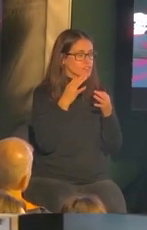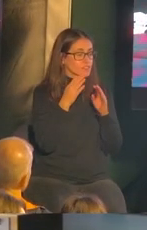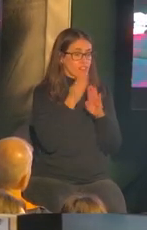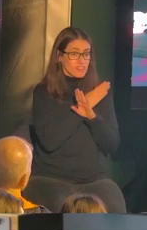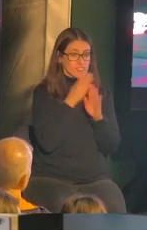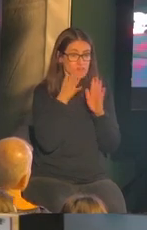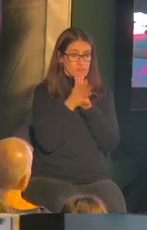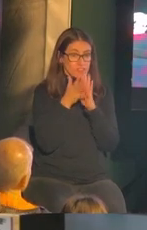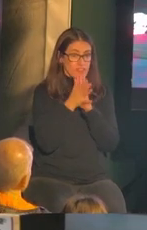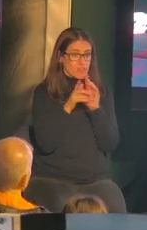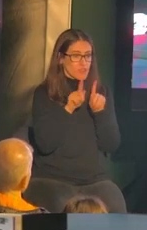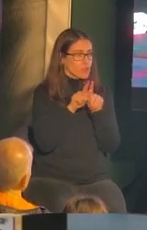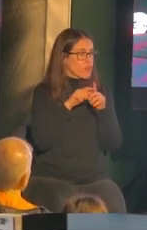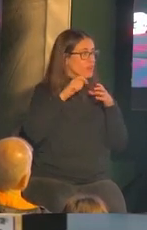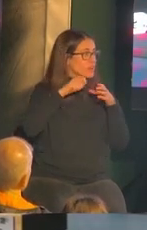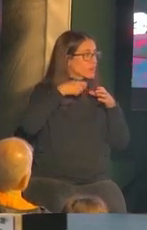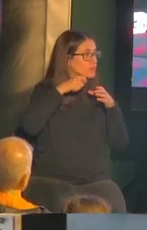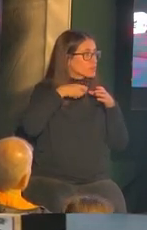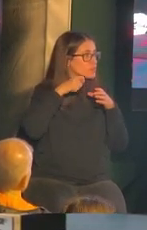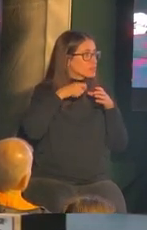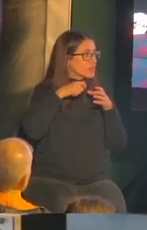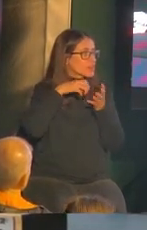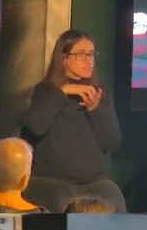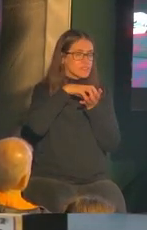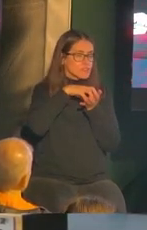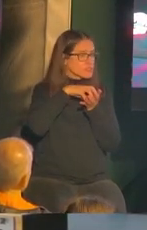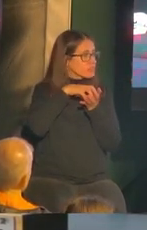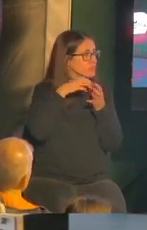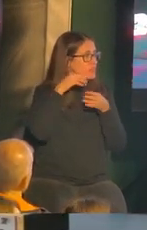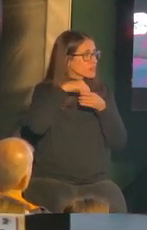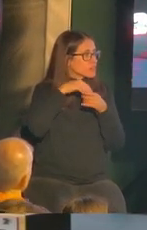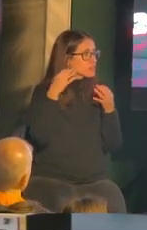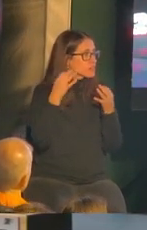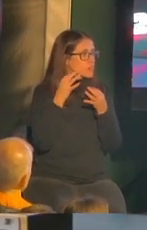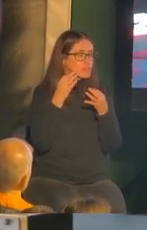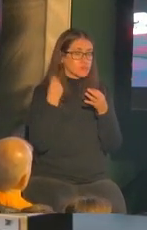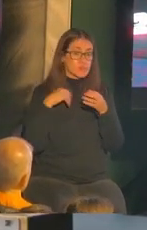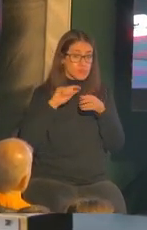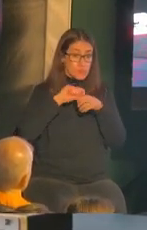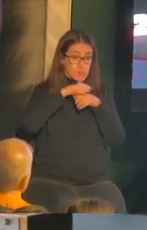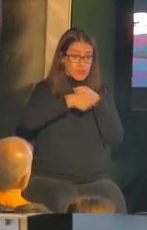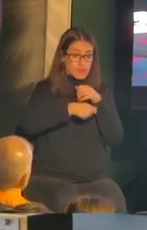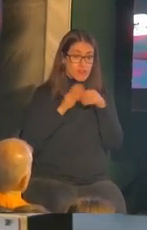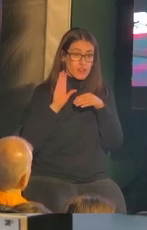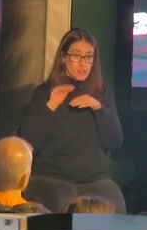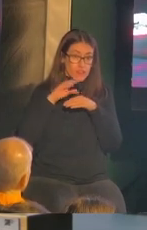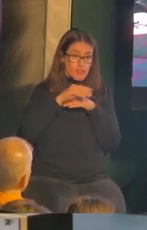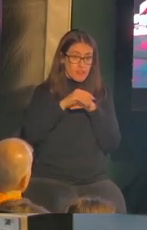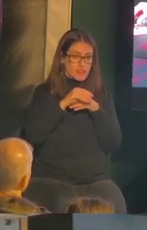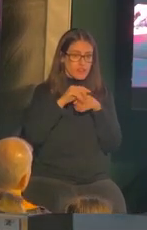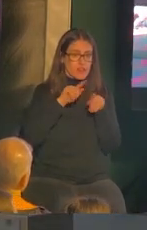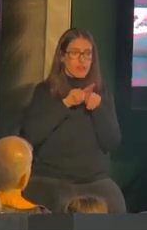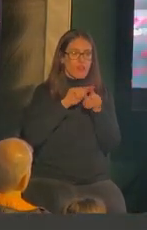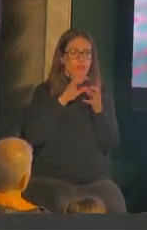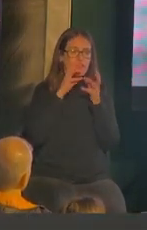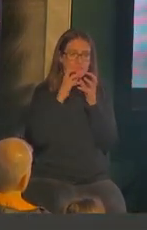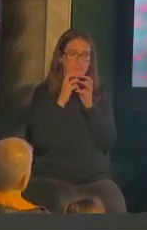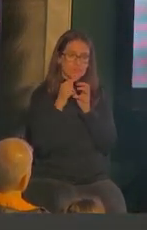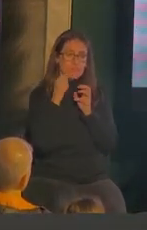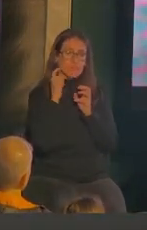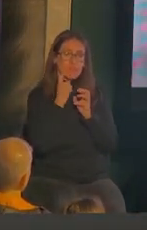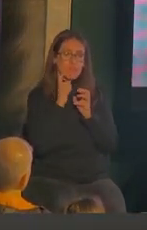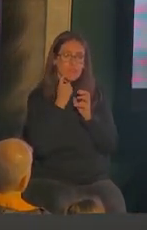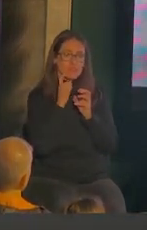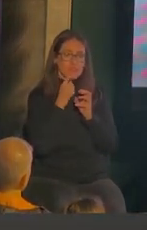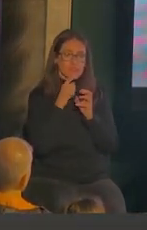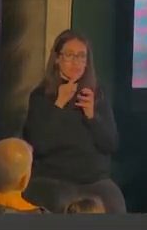abans, que faig gelificada, que el que porta és la pell de la taronja, ha estat confitada, i després